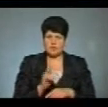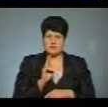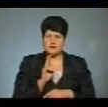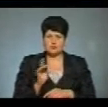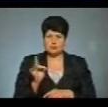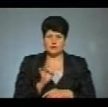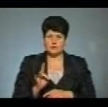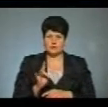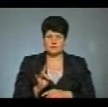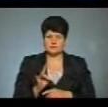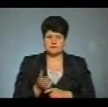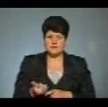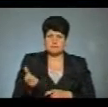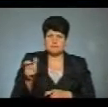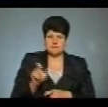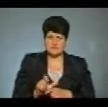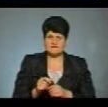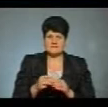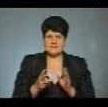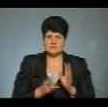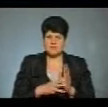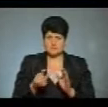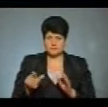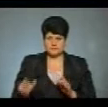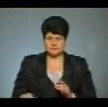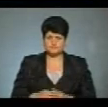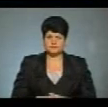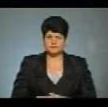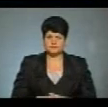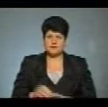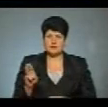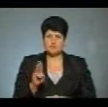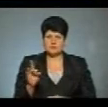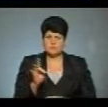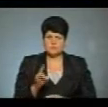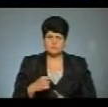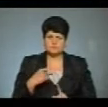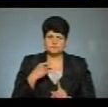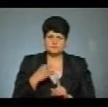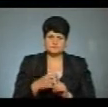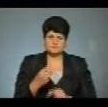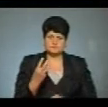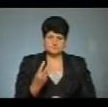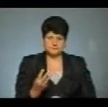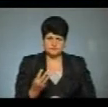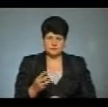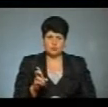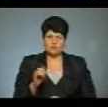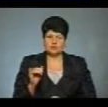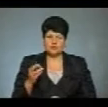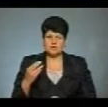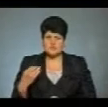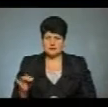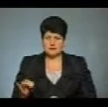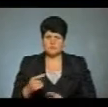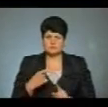Кременецькому районі збільшилася на 18 випадків, в Шумському – на 3 випадки. в Бучацькому